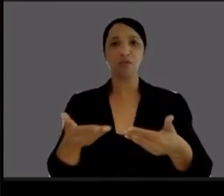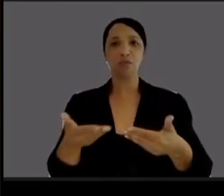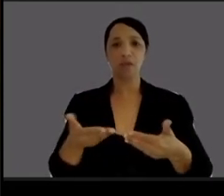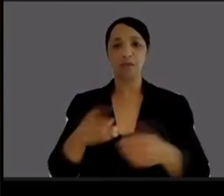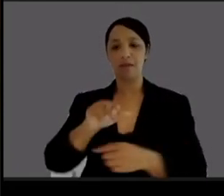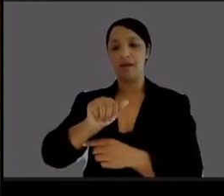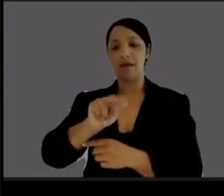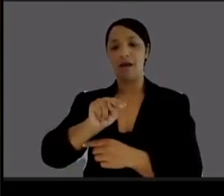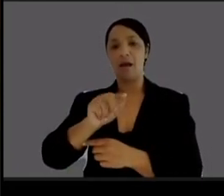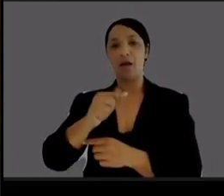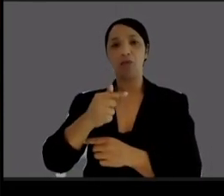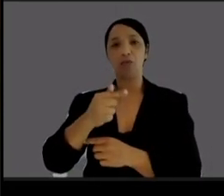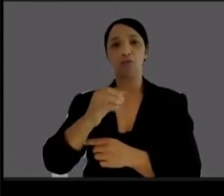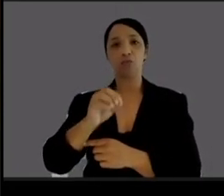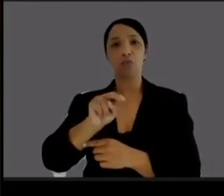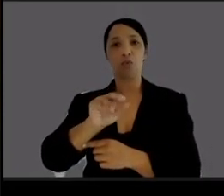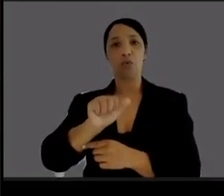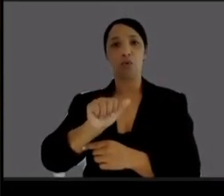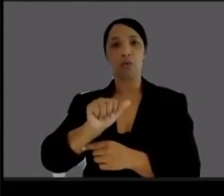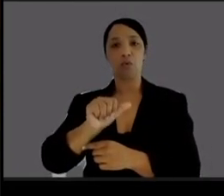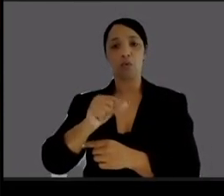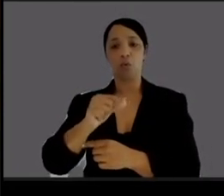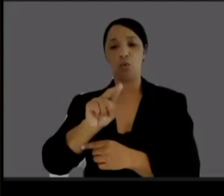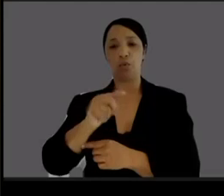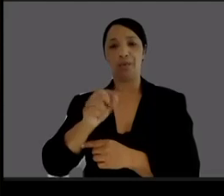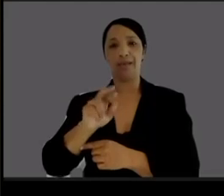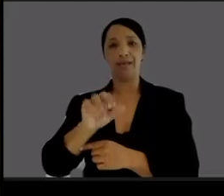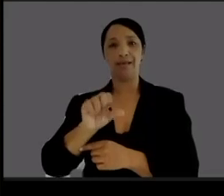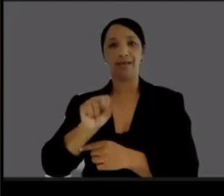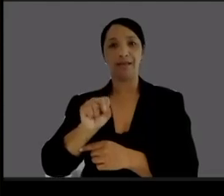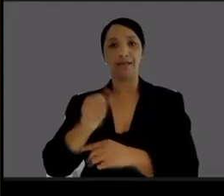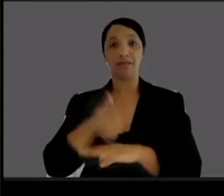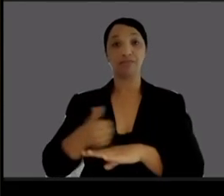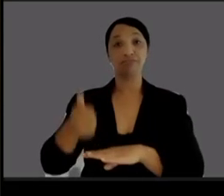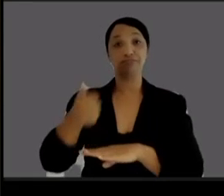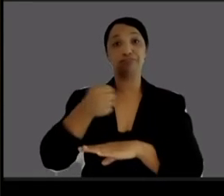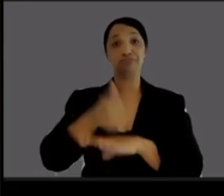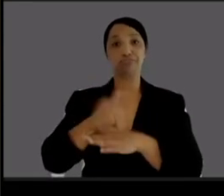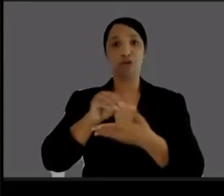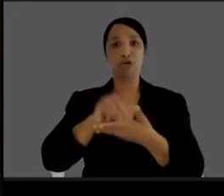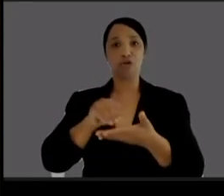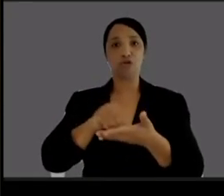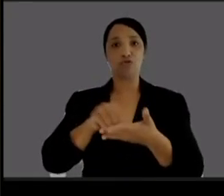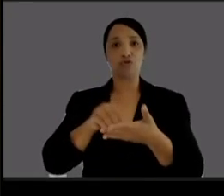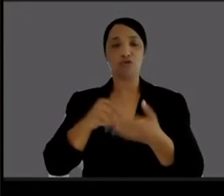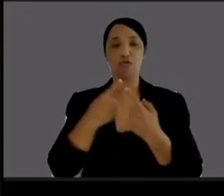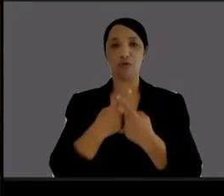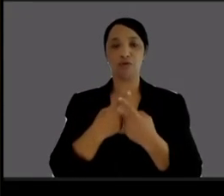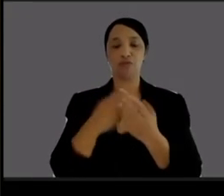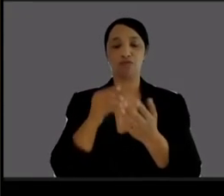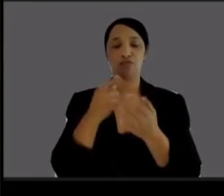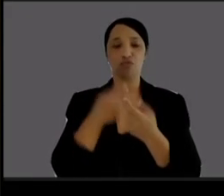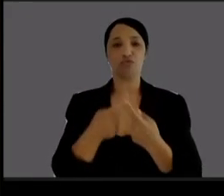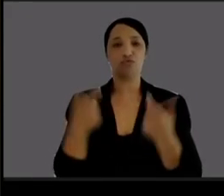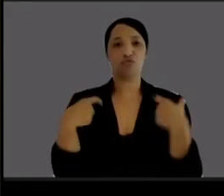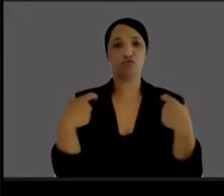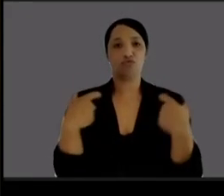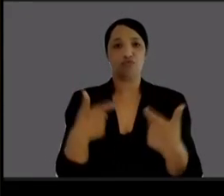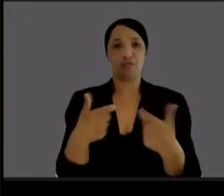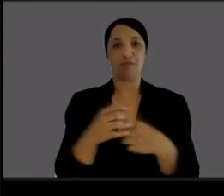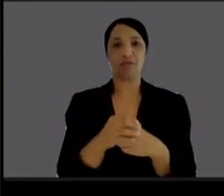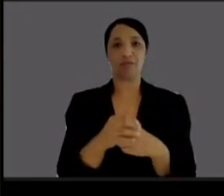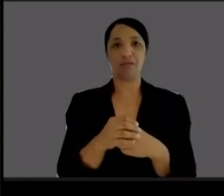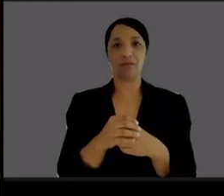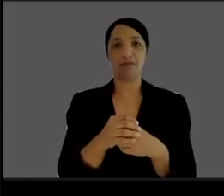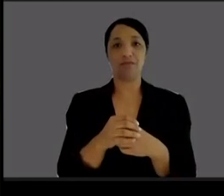事務総長アントニオグテーレス様からビデオメッセージをいいておりますビデオの紹介を国連事務事